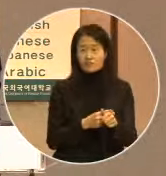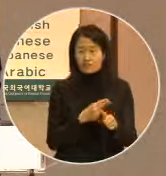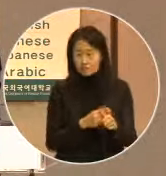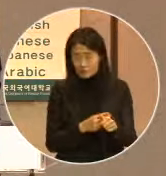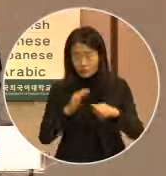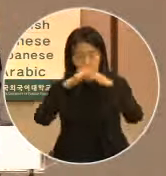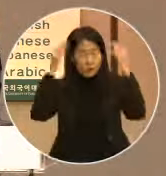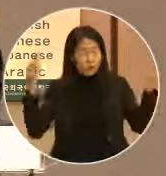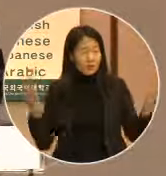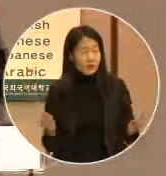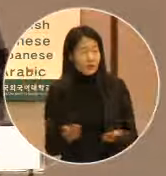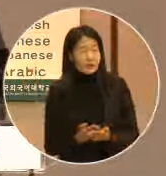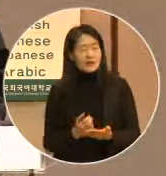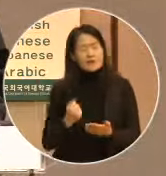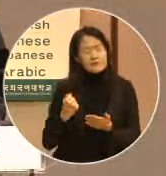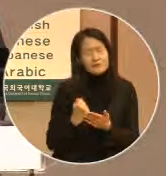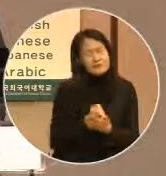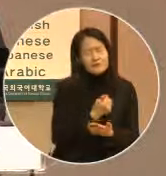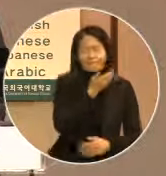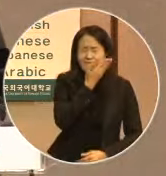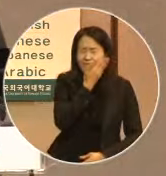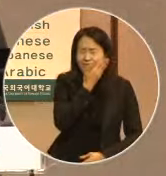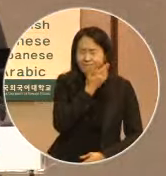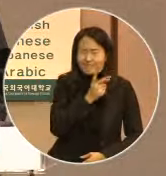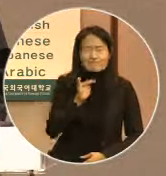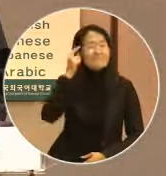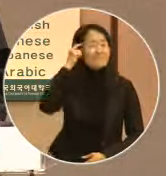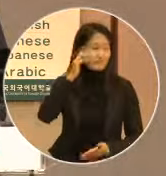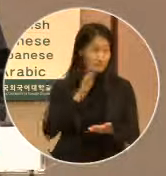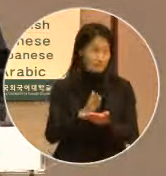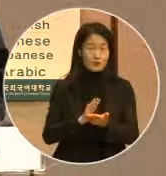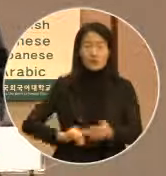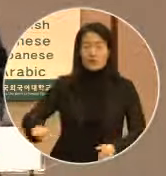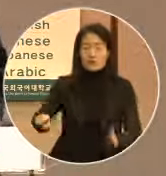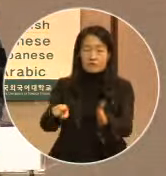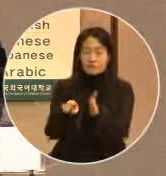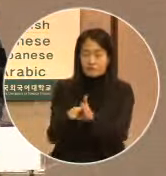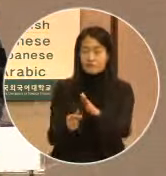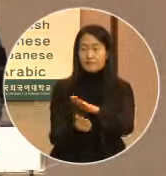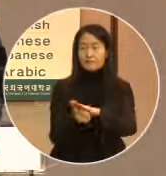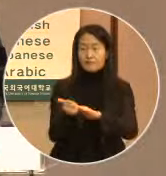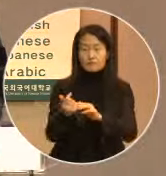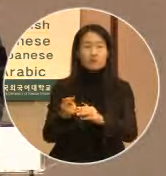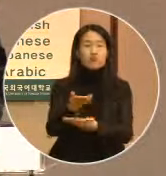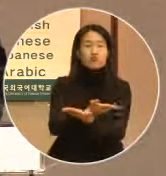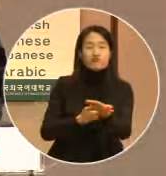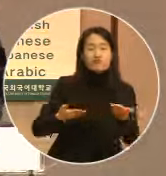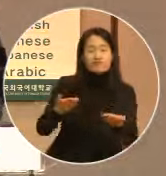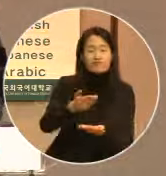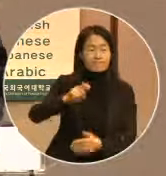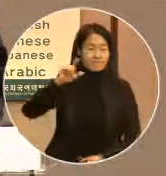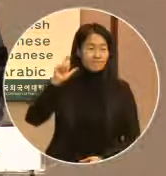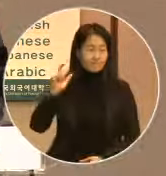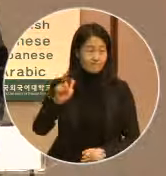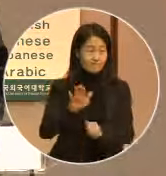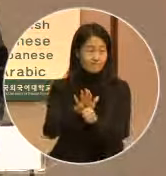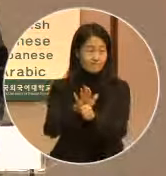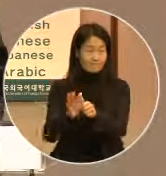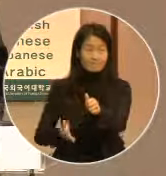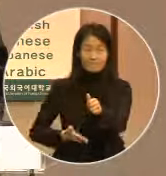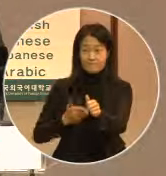교수님 모두 아쉬움과 안타까움보다는 믿음과 희망을 나누고 여러분들에게 힘찬